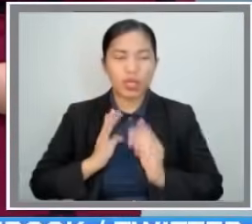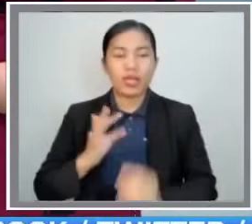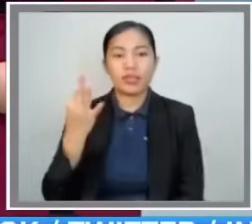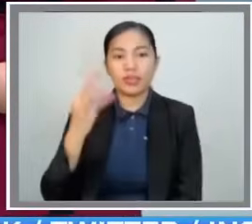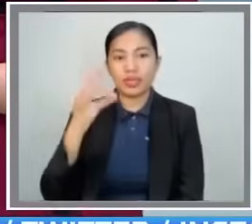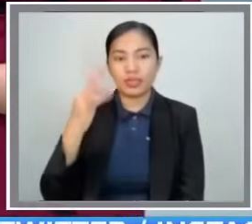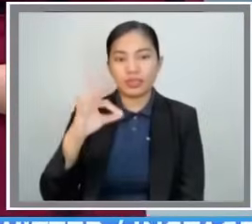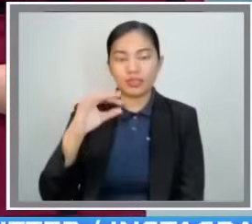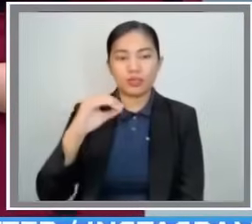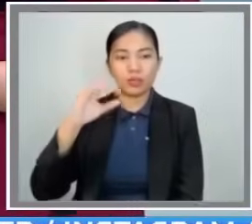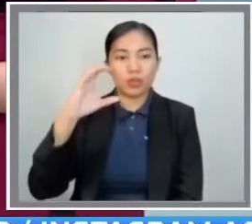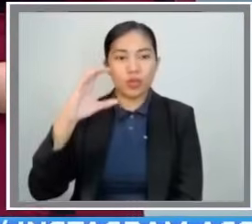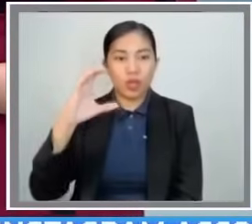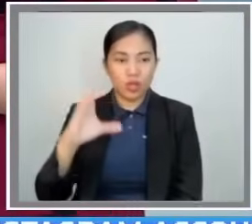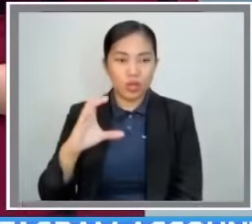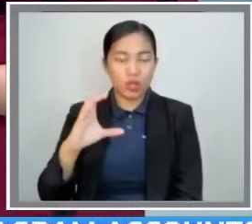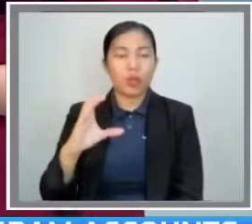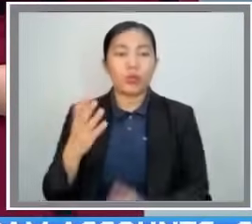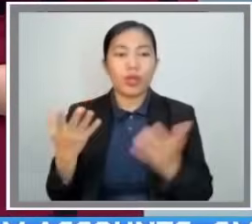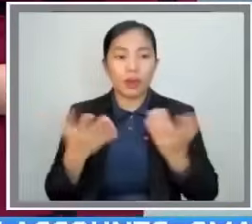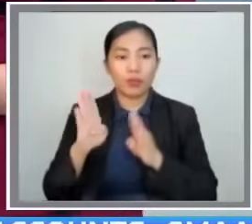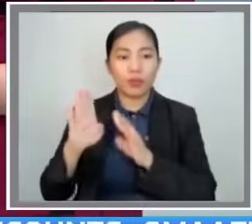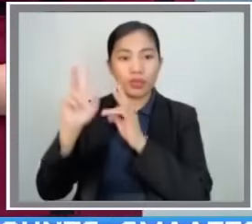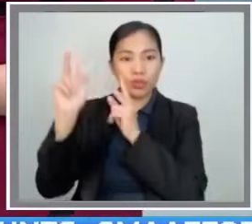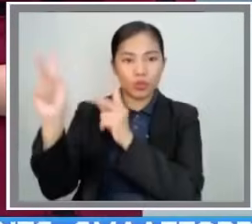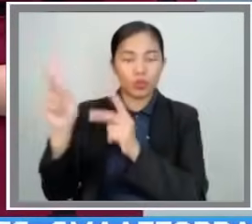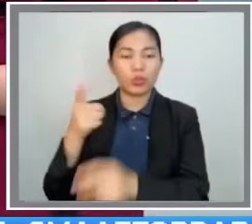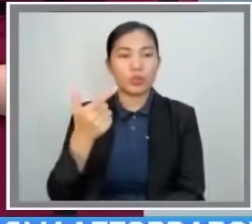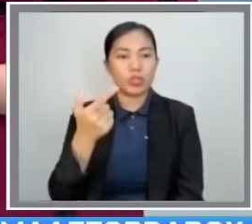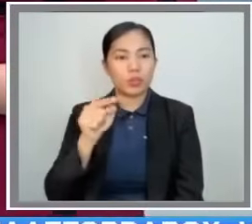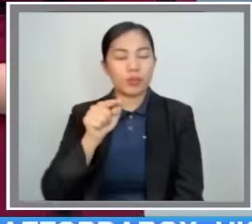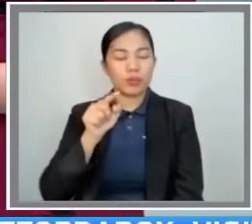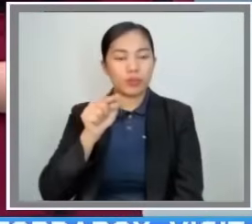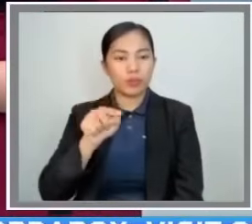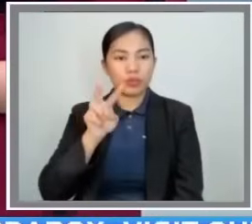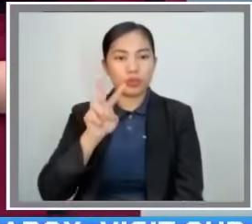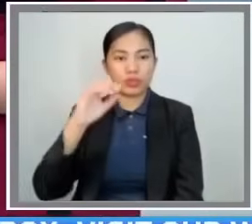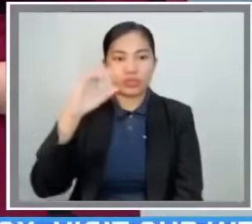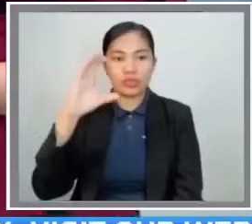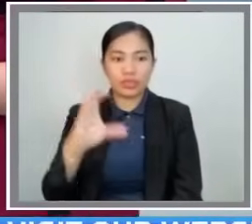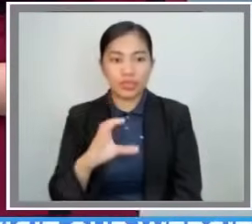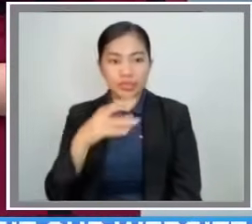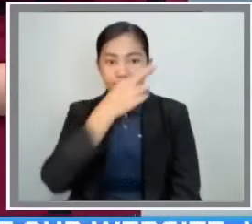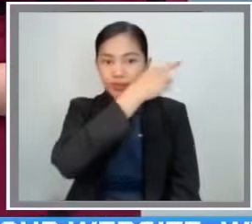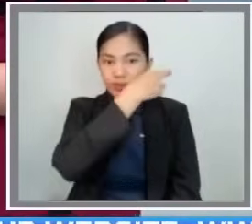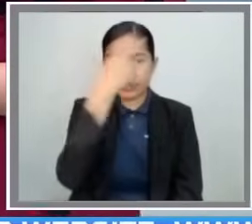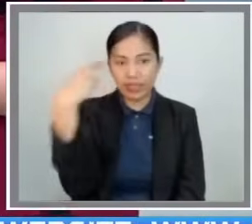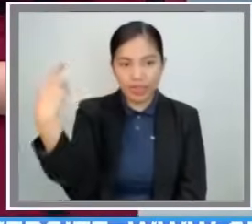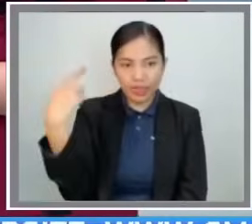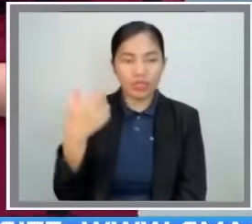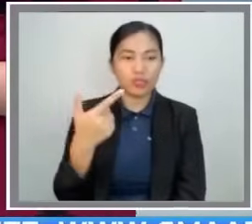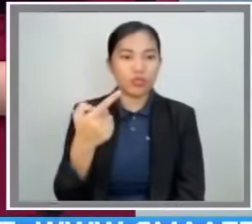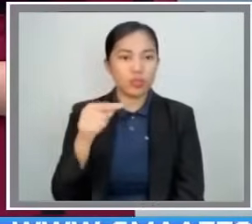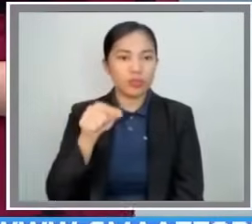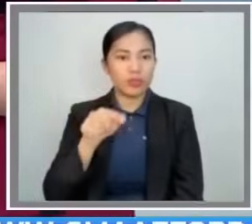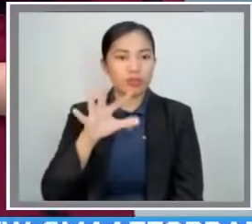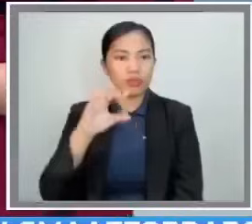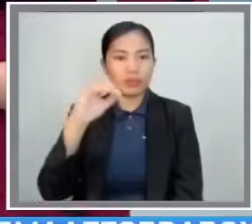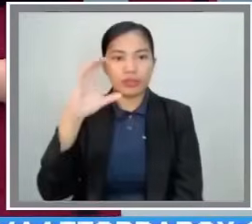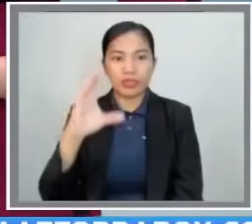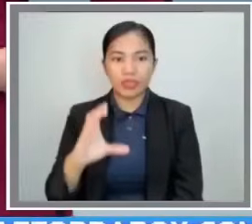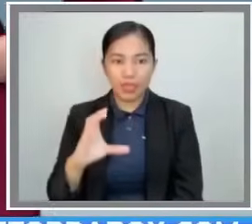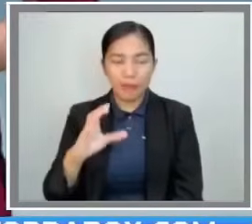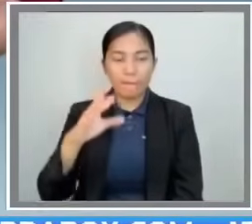sa Malaybalay, Bukidnon, 21.2 degrees Celsius naman sa Tanay, Rizal, 21.5 degrees Celsius naman sa Basco,